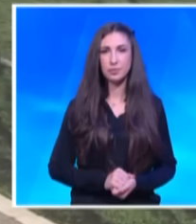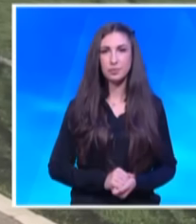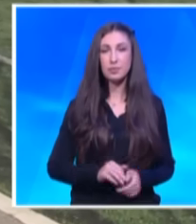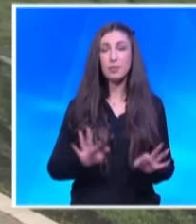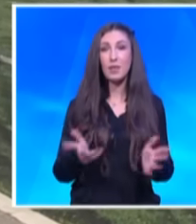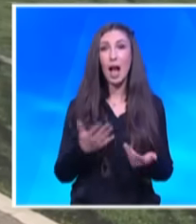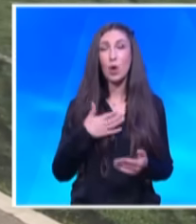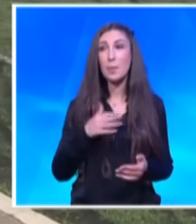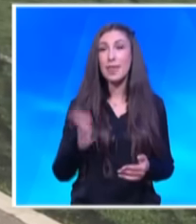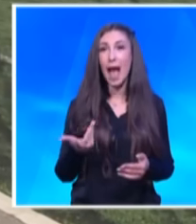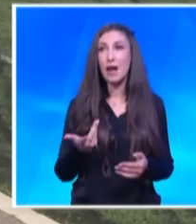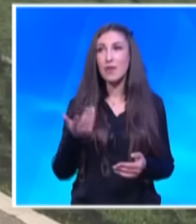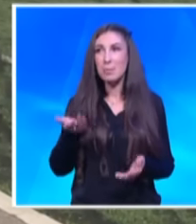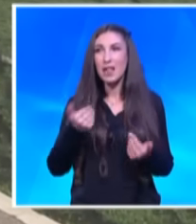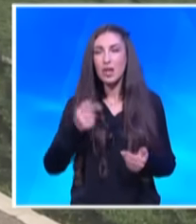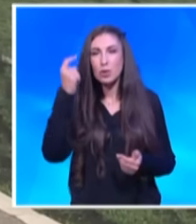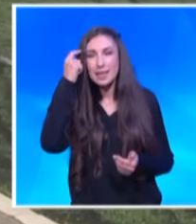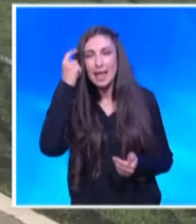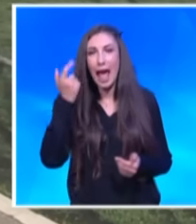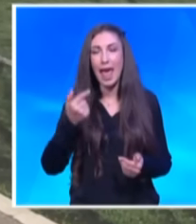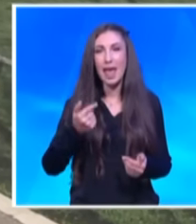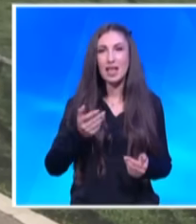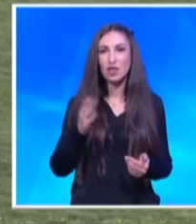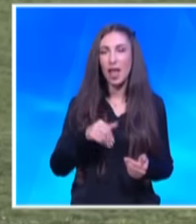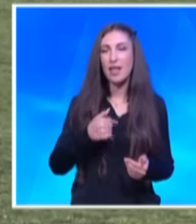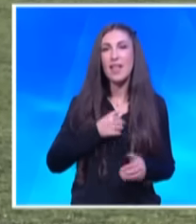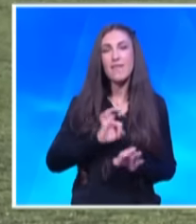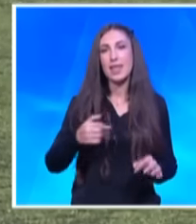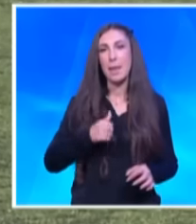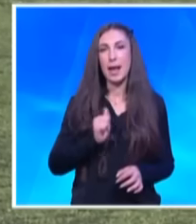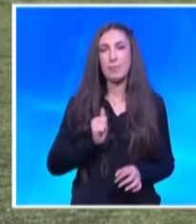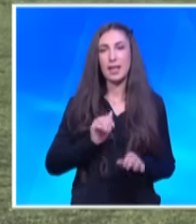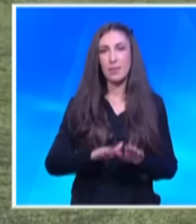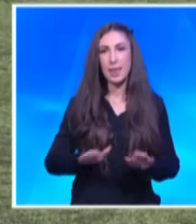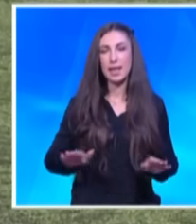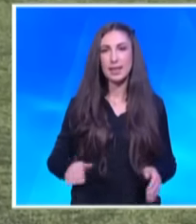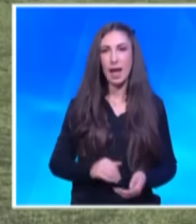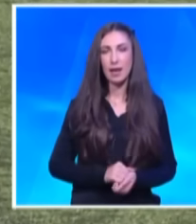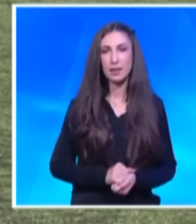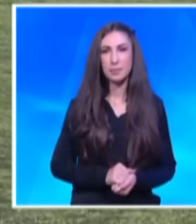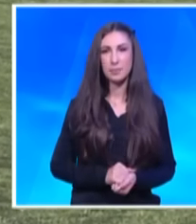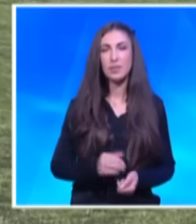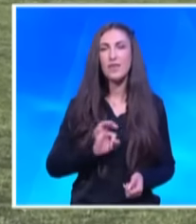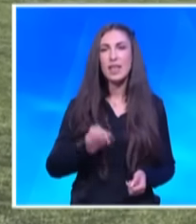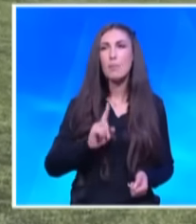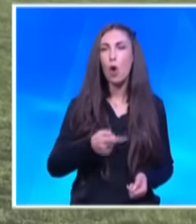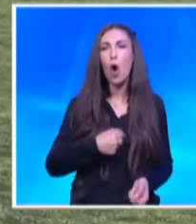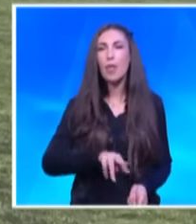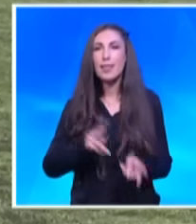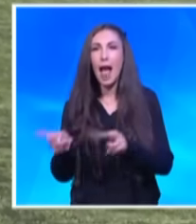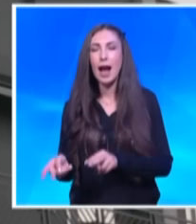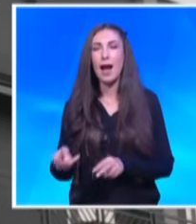Ако имало някакви предпоставки, ние винаги предпазваме децата. Даже отлагаме тренировки.